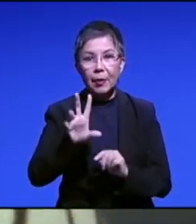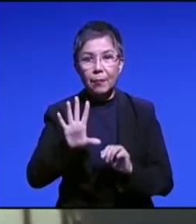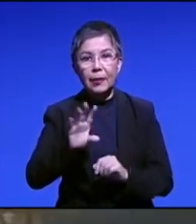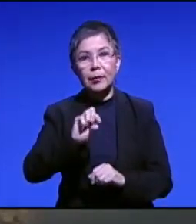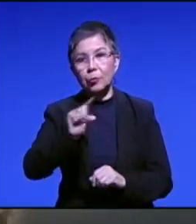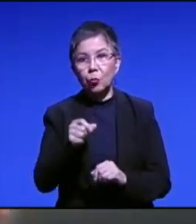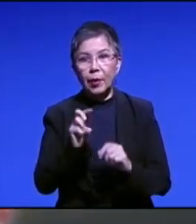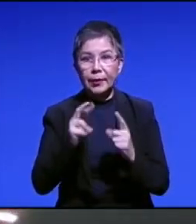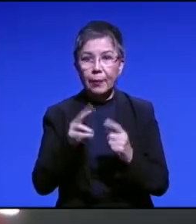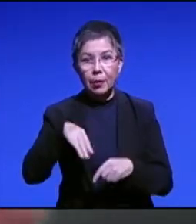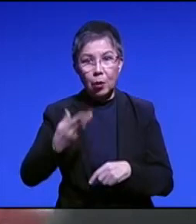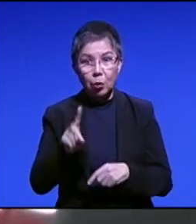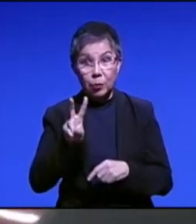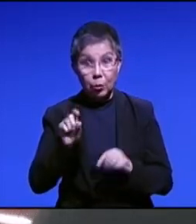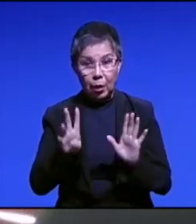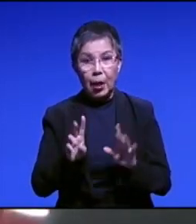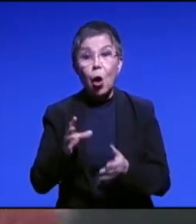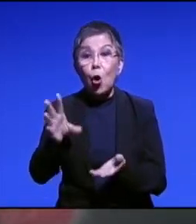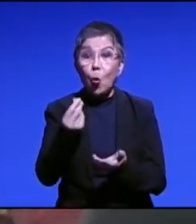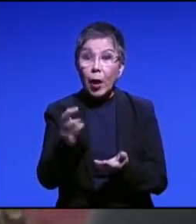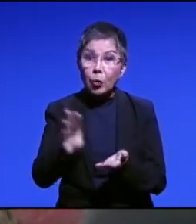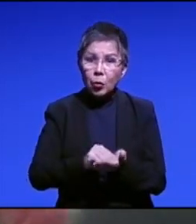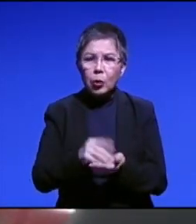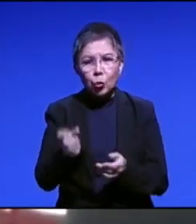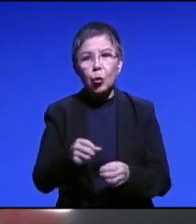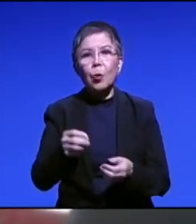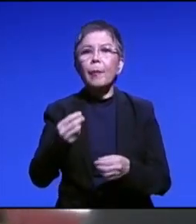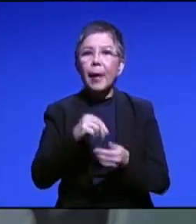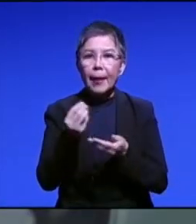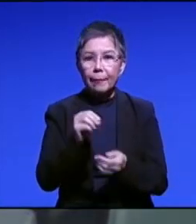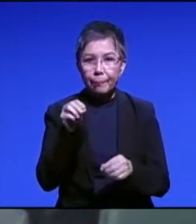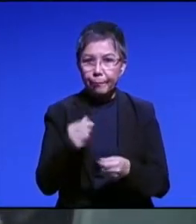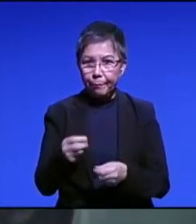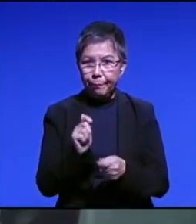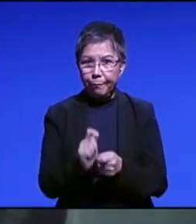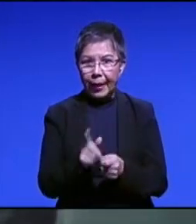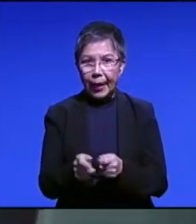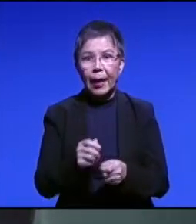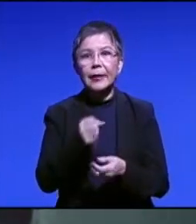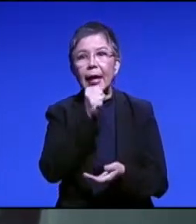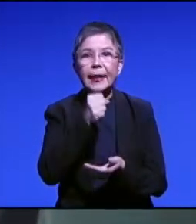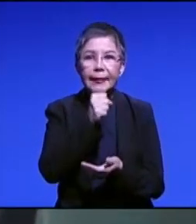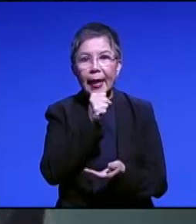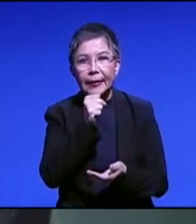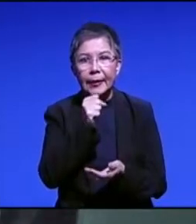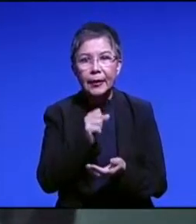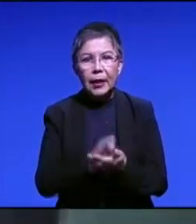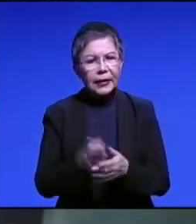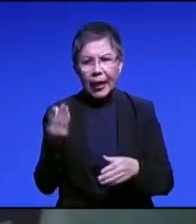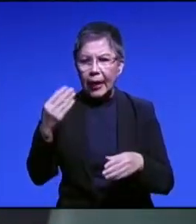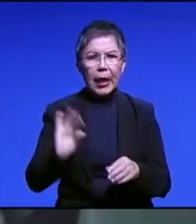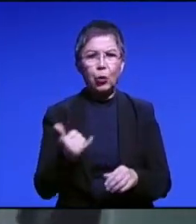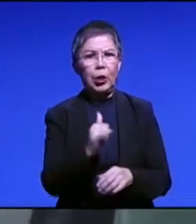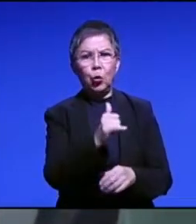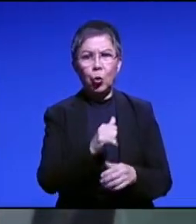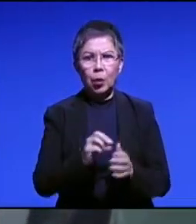Desember 2019. Uang yang diterimanya pun diklaim murni honor menyanyi. Saya tidak terlibat,